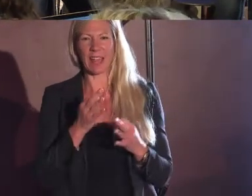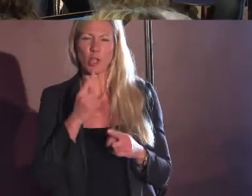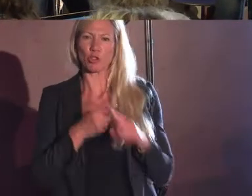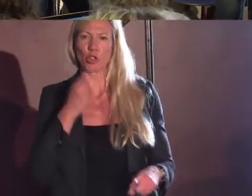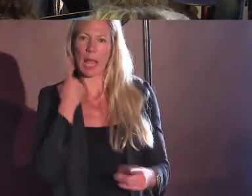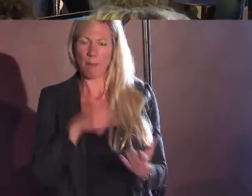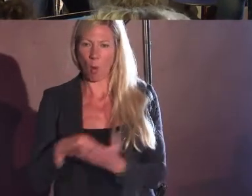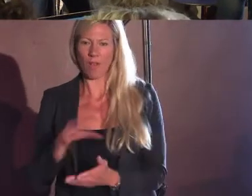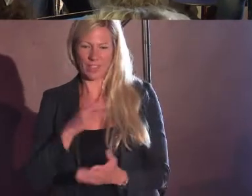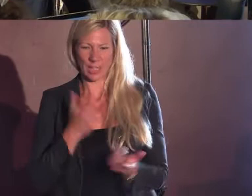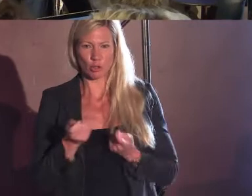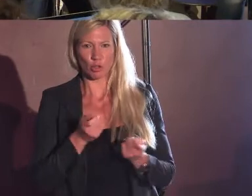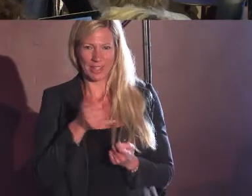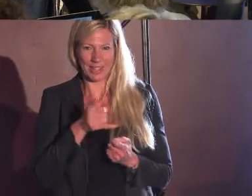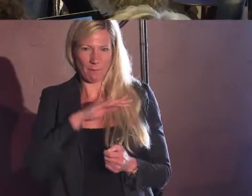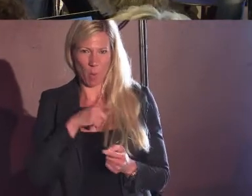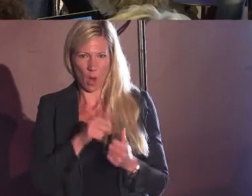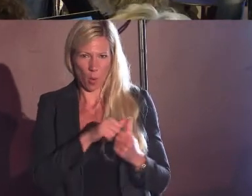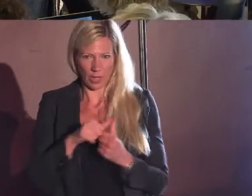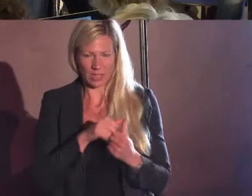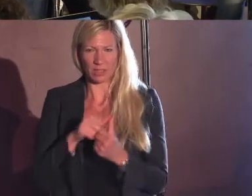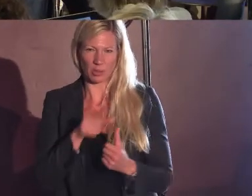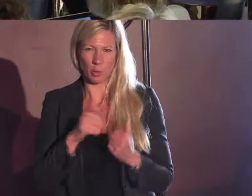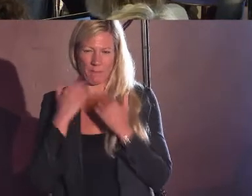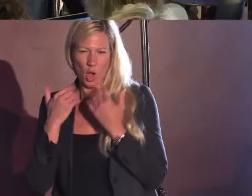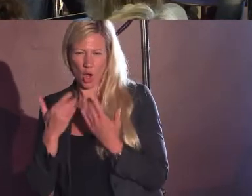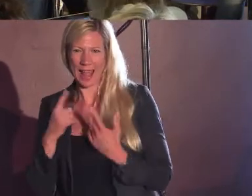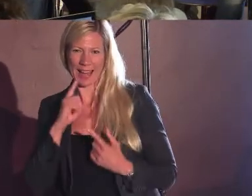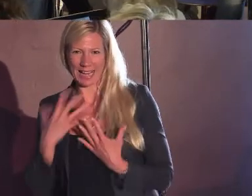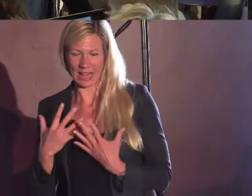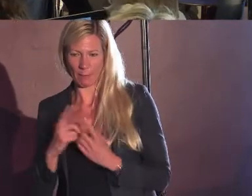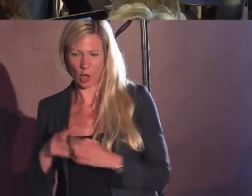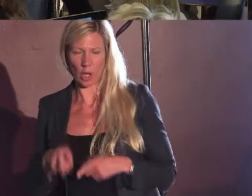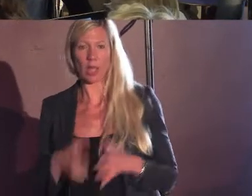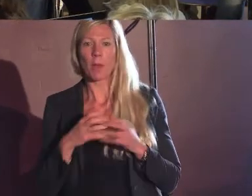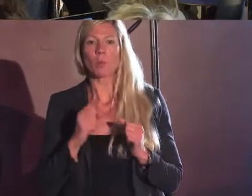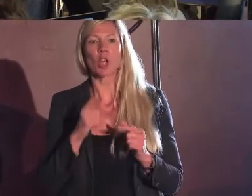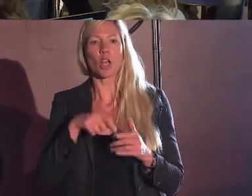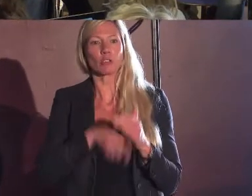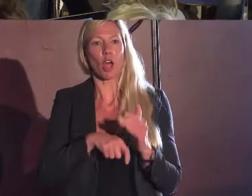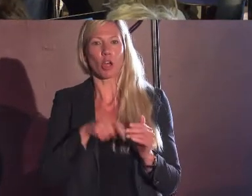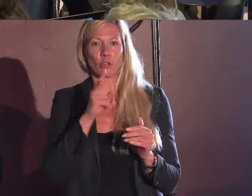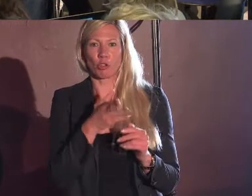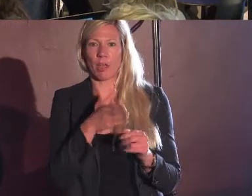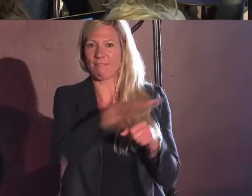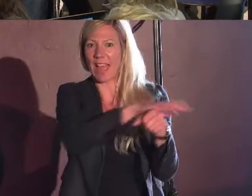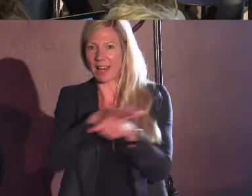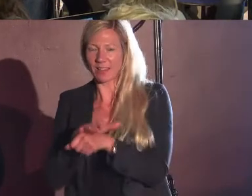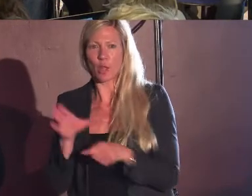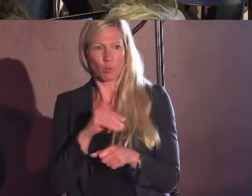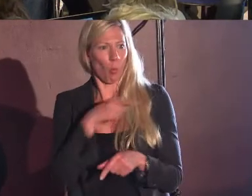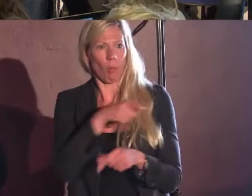våra organisationer som vi hela tiden lever med till vardags. Men ska man pröva nya fält så är man ju ute på